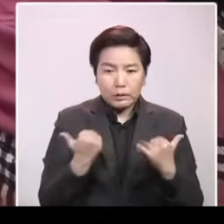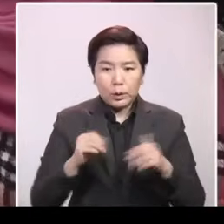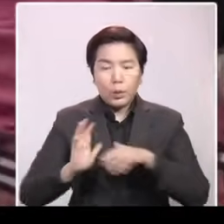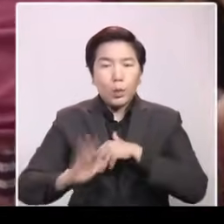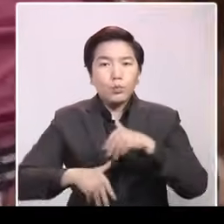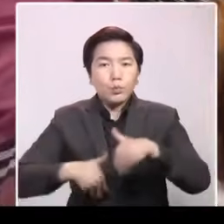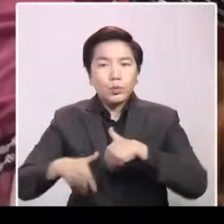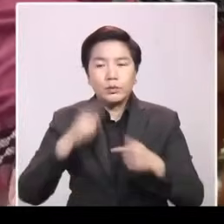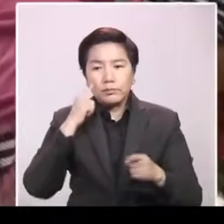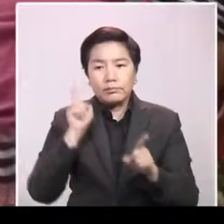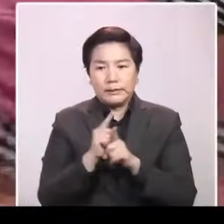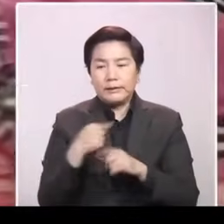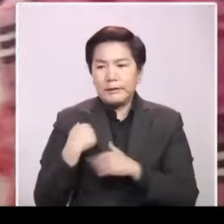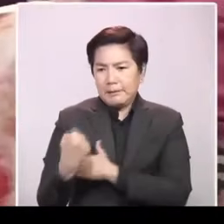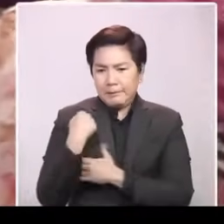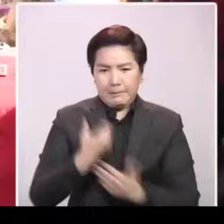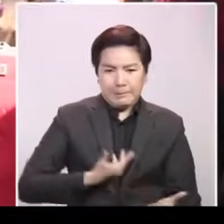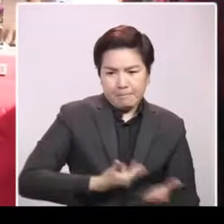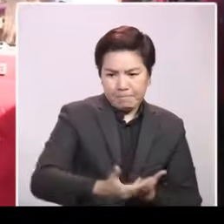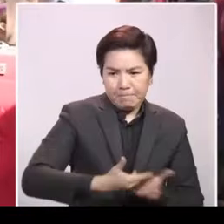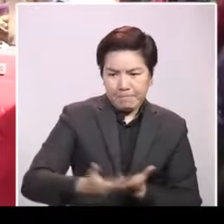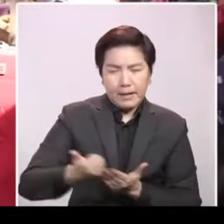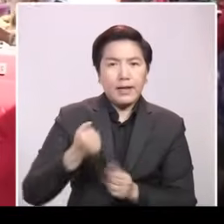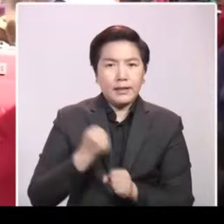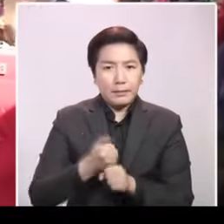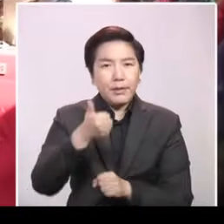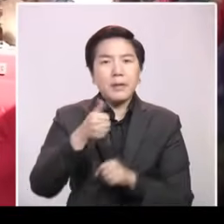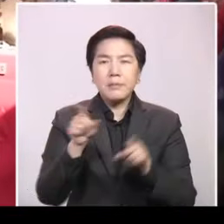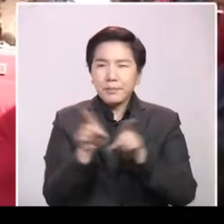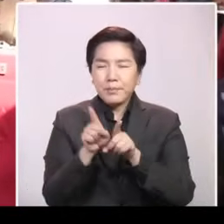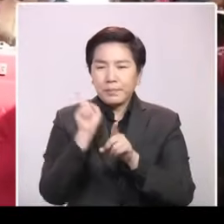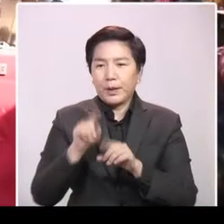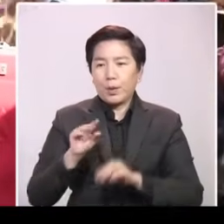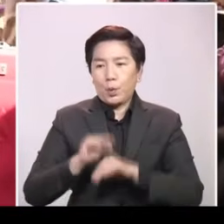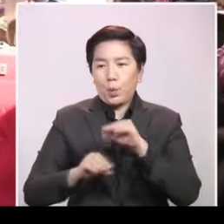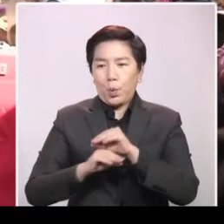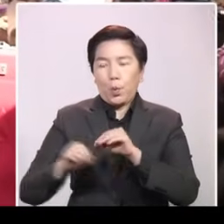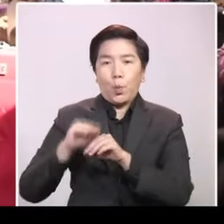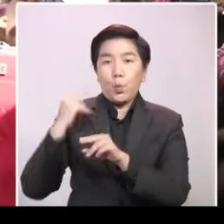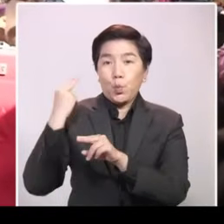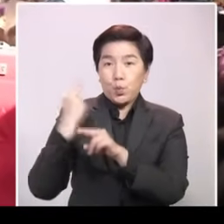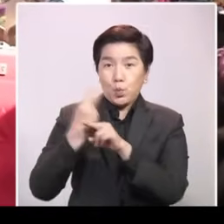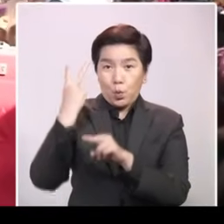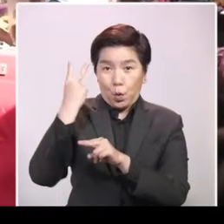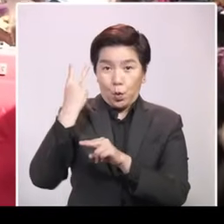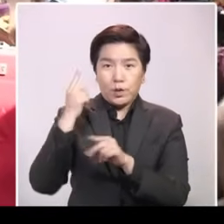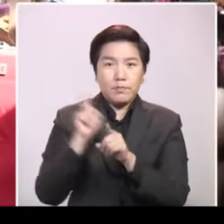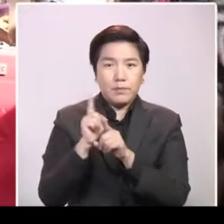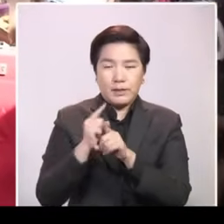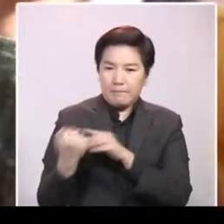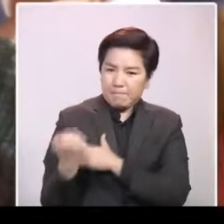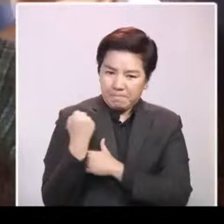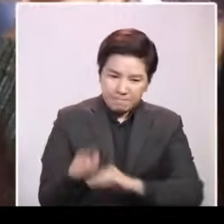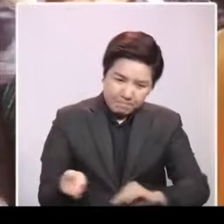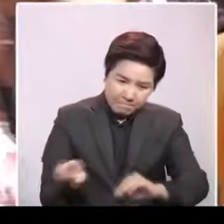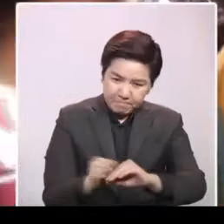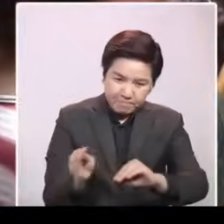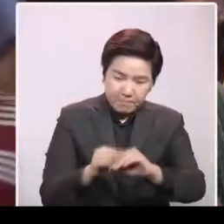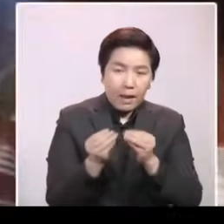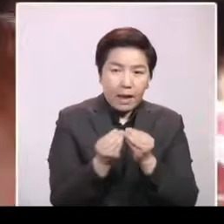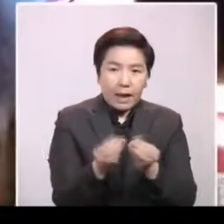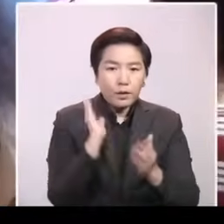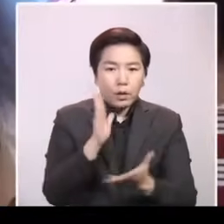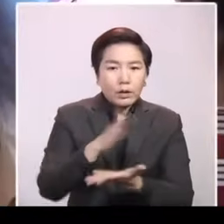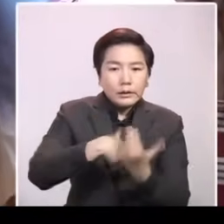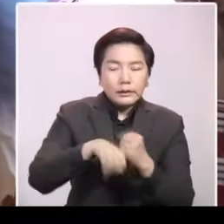ชนกลุ่มที่ยังพอมีกำลังซื้อก็สามารถทำในลักษณะโครงการคูณ 2เพื่อช่วยเพิ่มกำลังซื้อในระบบเศรษฐกิจ